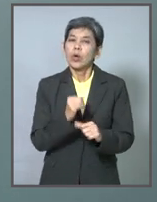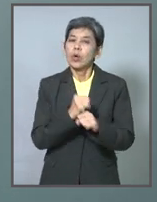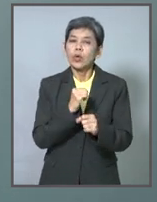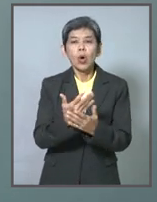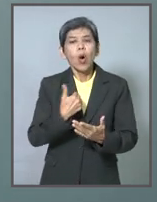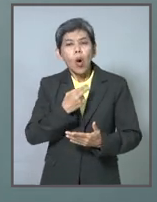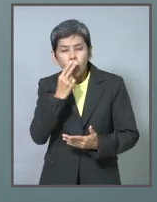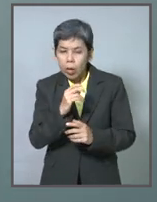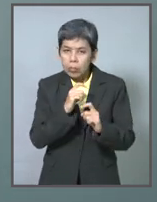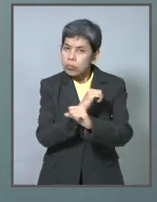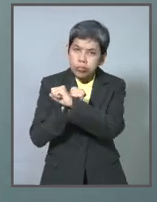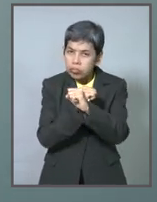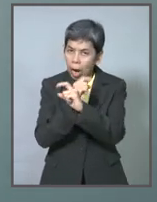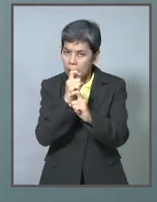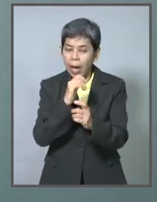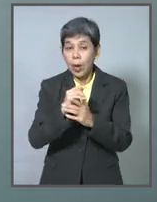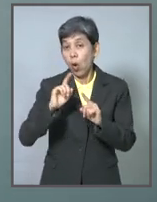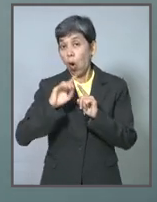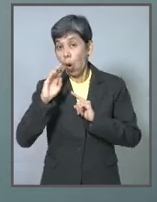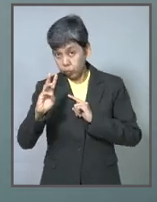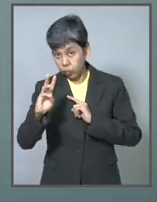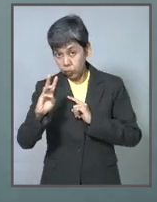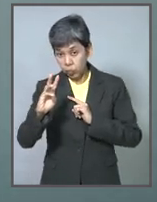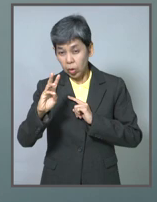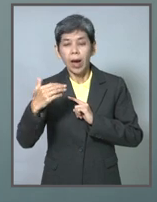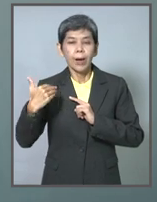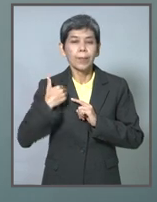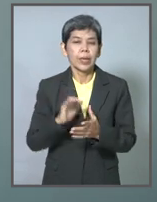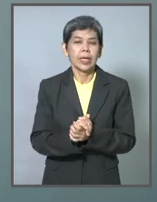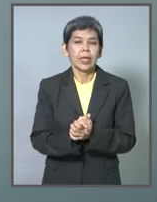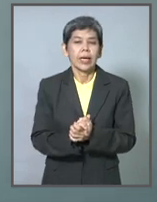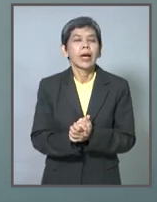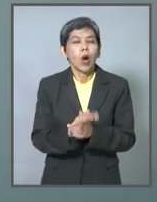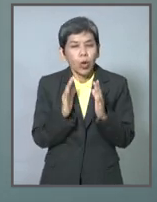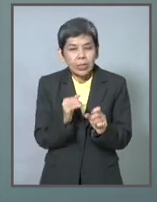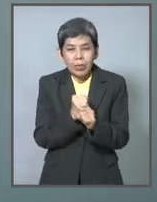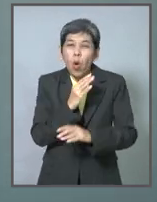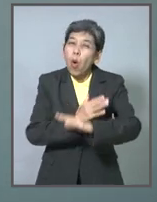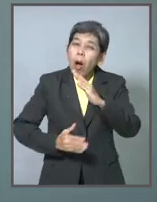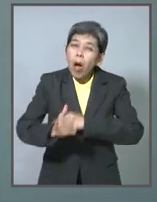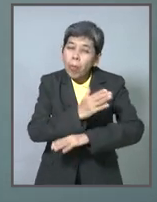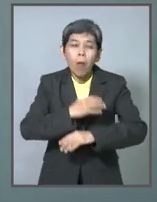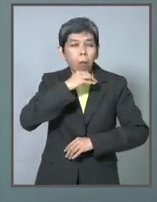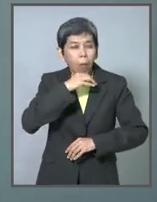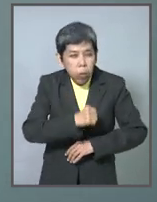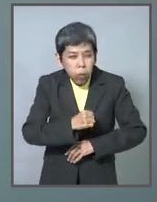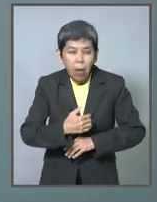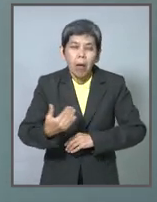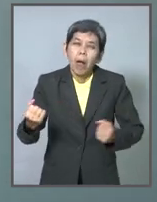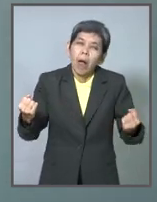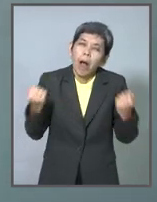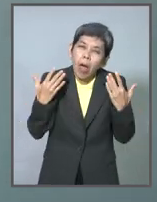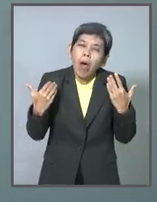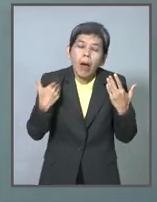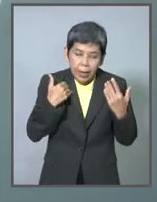าดเอาไว้ลดอันตรายต่างๆ6เป็นเรื่องใช้แรงน้อยเพราะคนพิการหรือผู้สูงอายุจะแรงน้อย